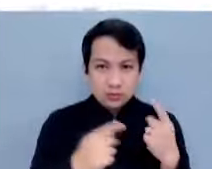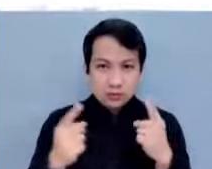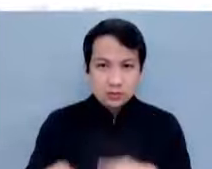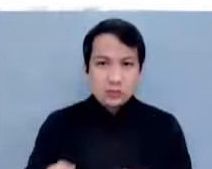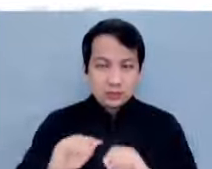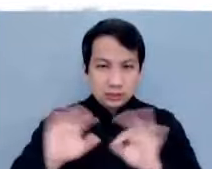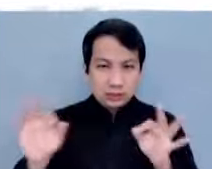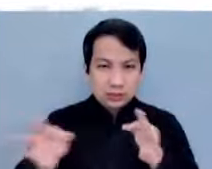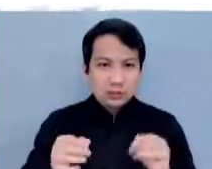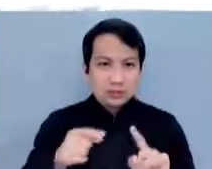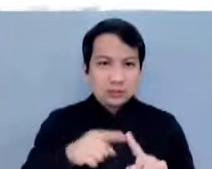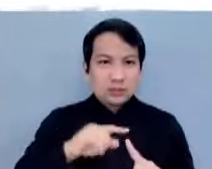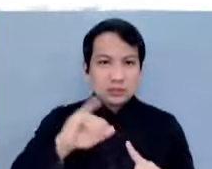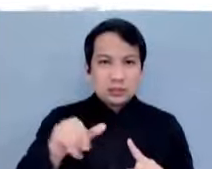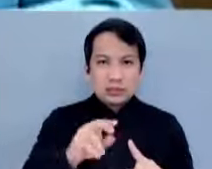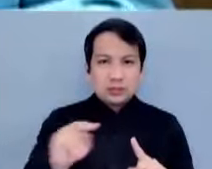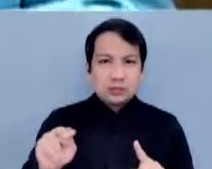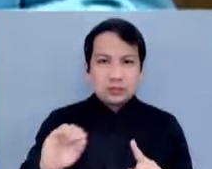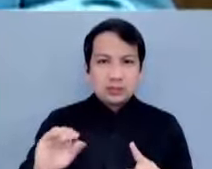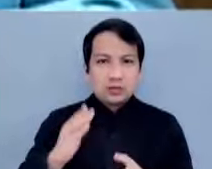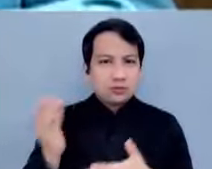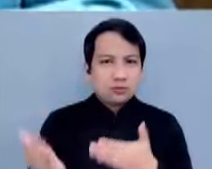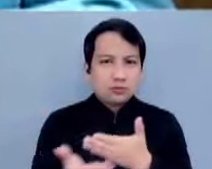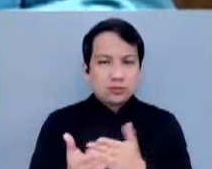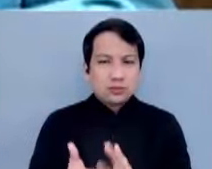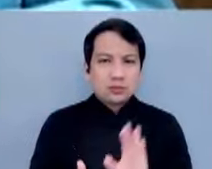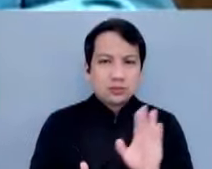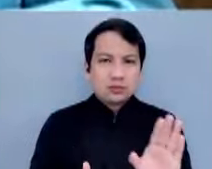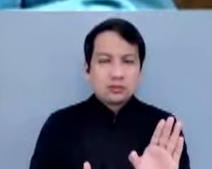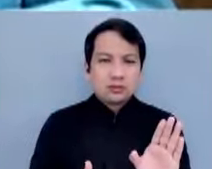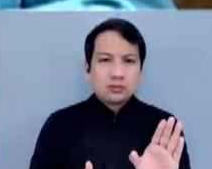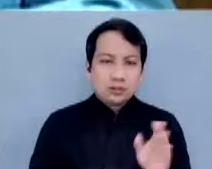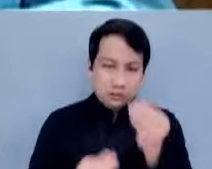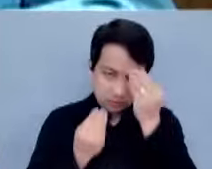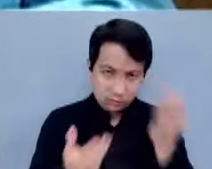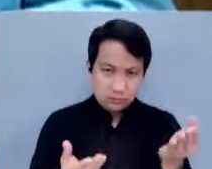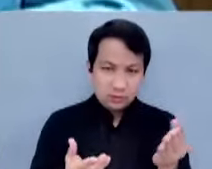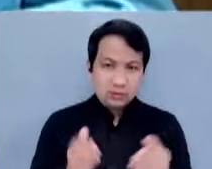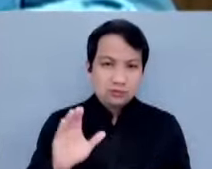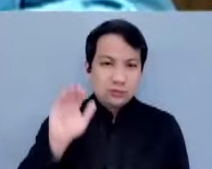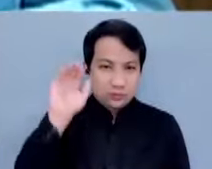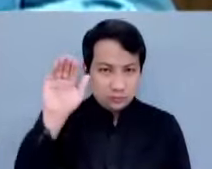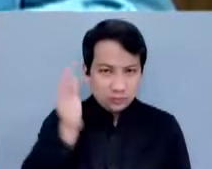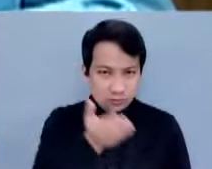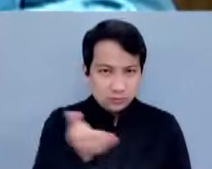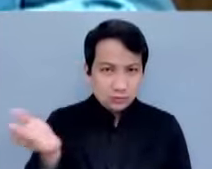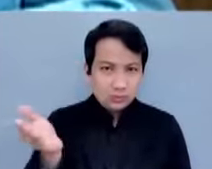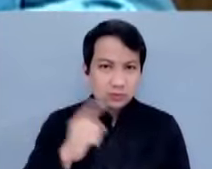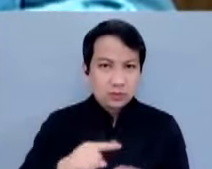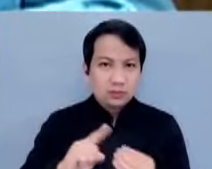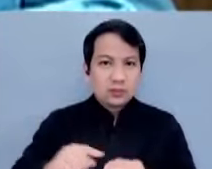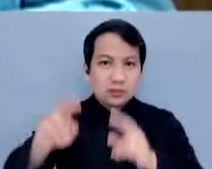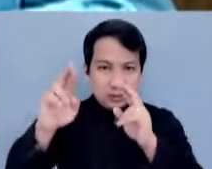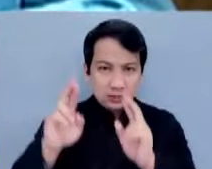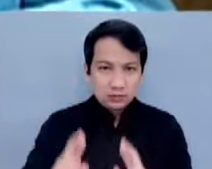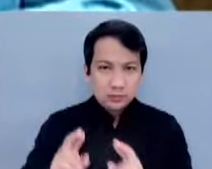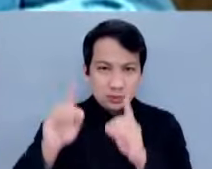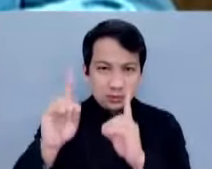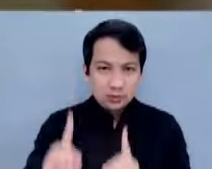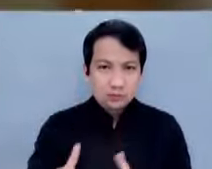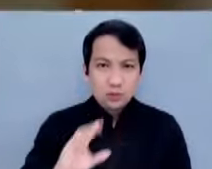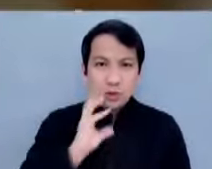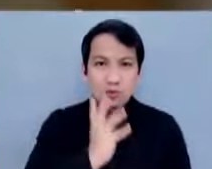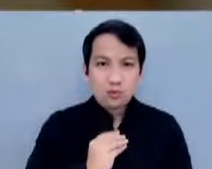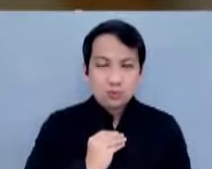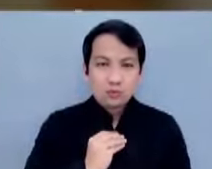Jano, hindi na sila magsasampa ng kaso. Pero magsilbi raw sana itong panawagan sa lahat na igalang ang dignidad ng sino mang